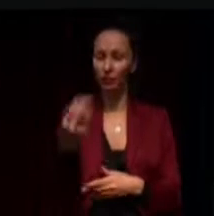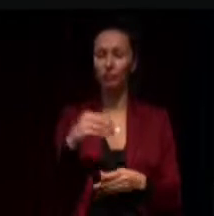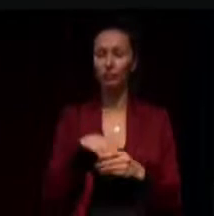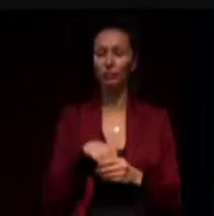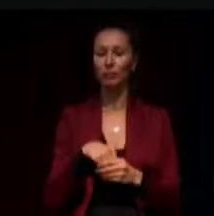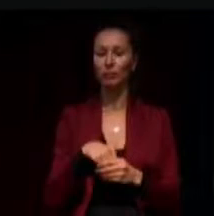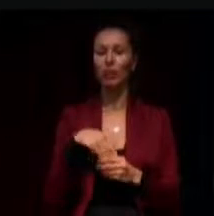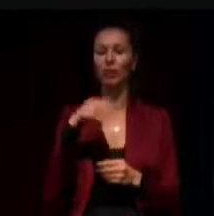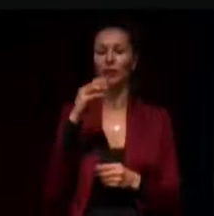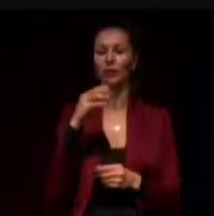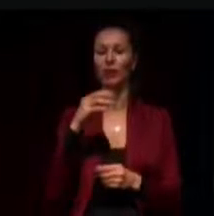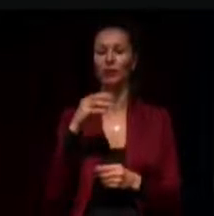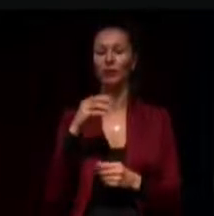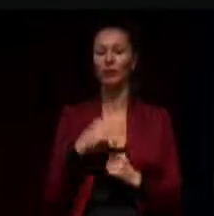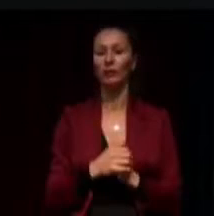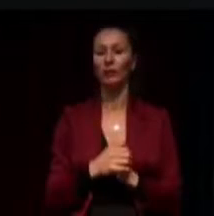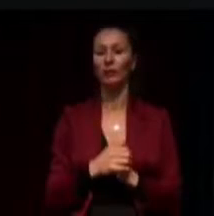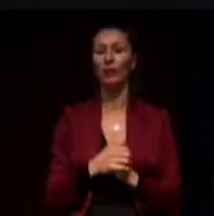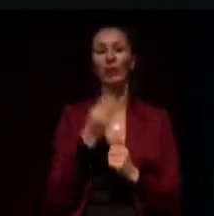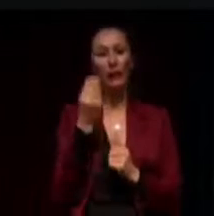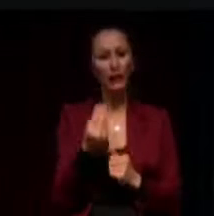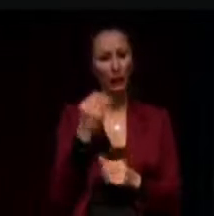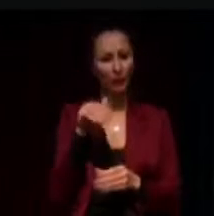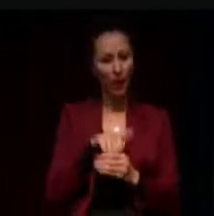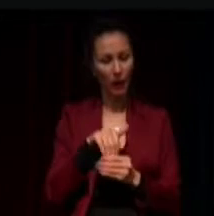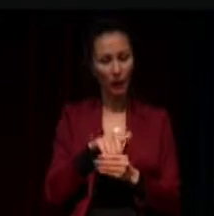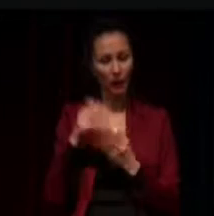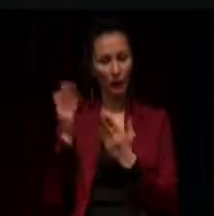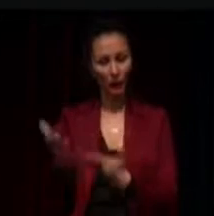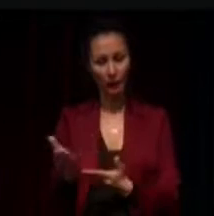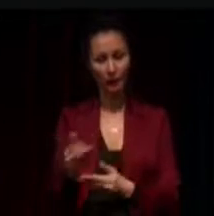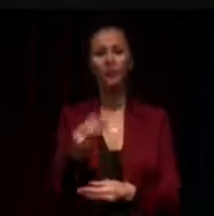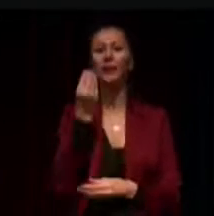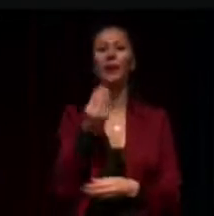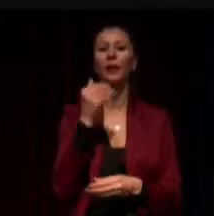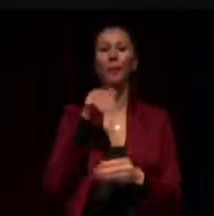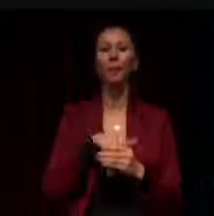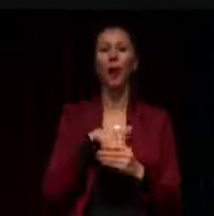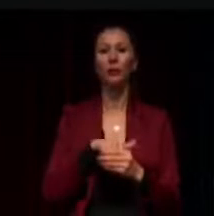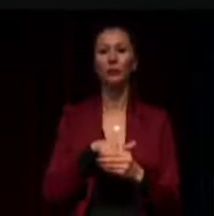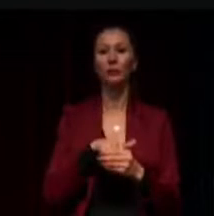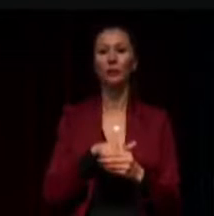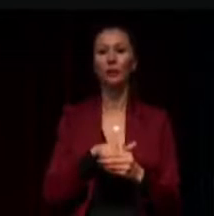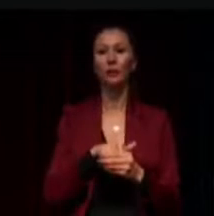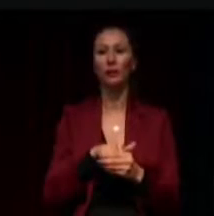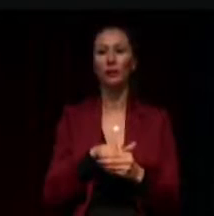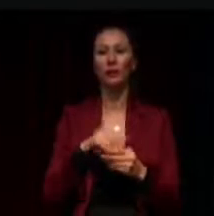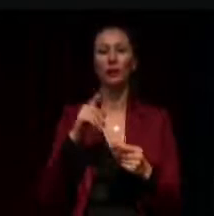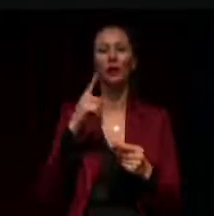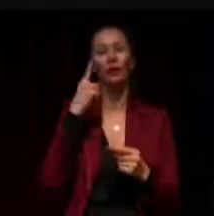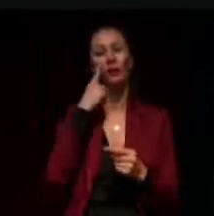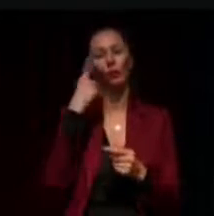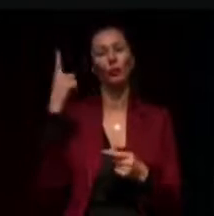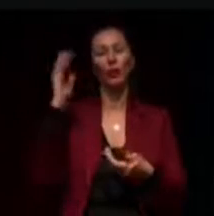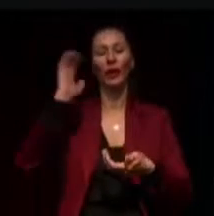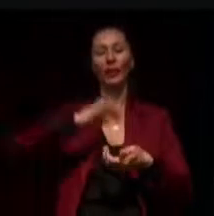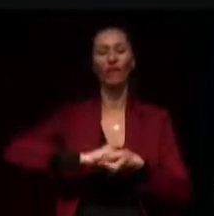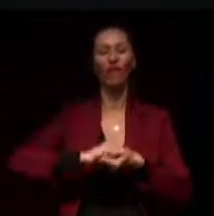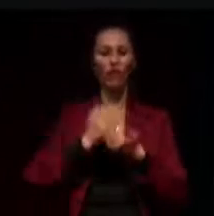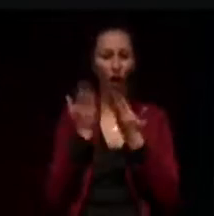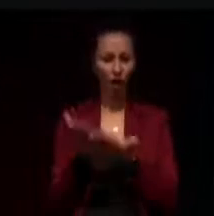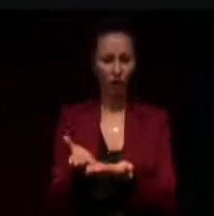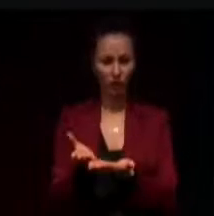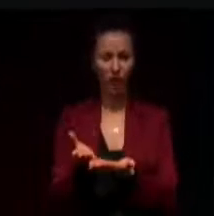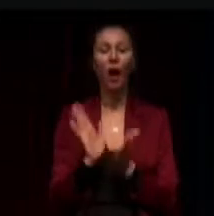İYİ Parti neticede ittifak Cumhuriyet Halk Partisi ile,